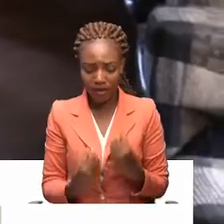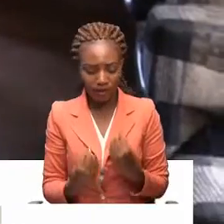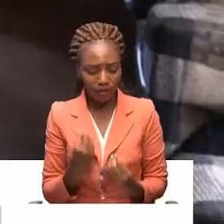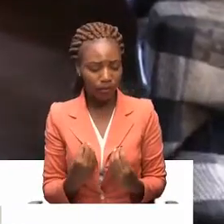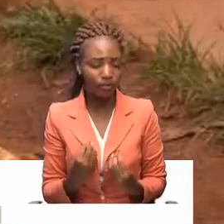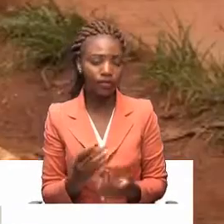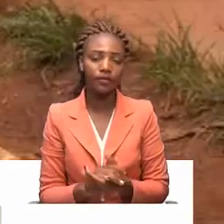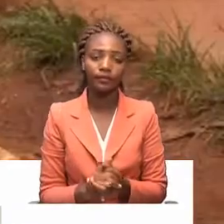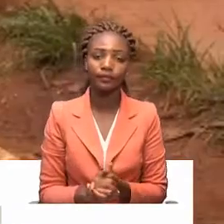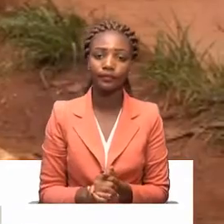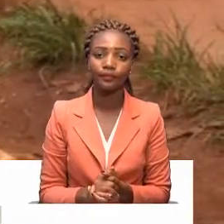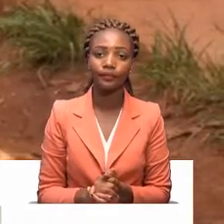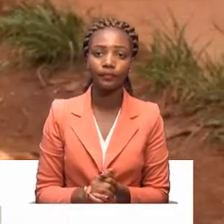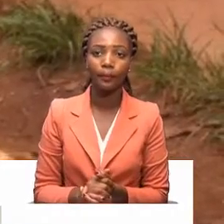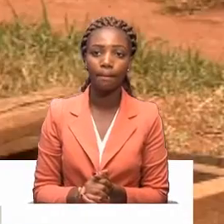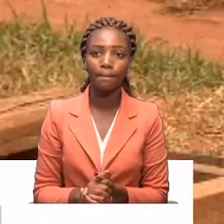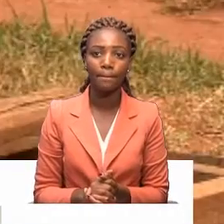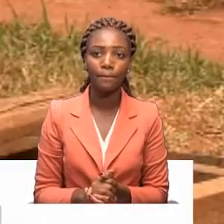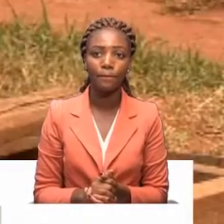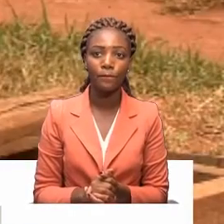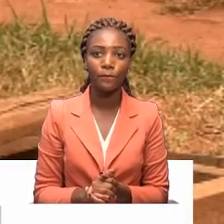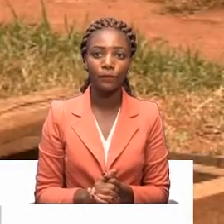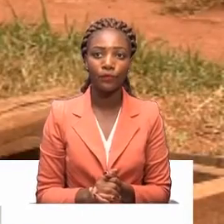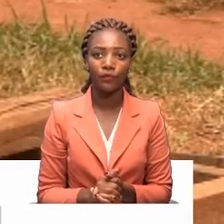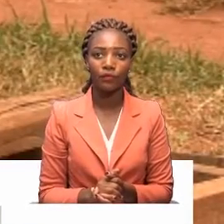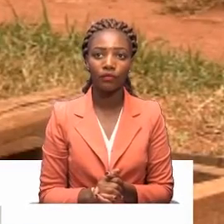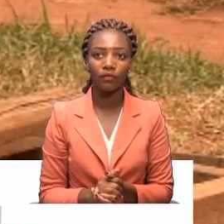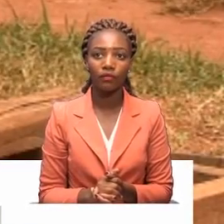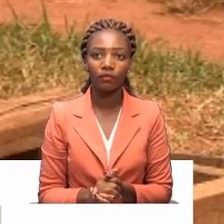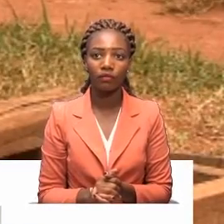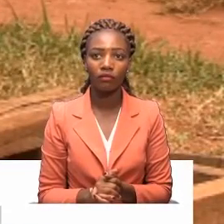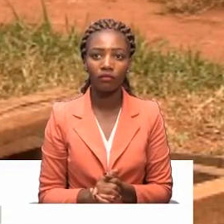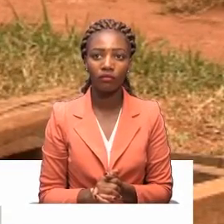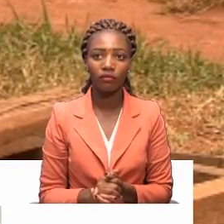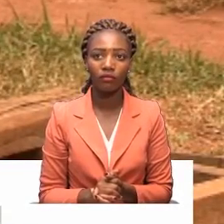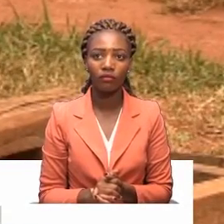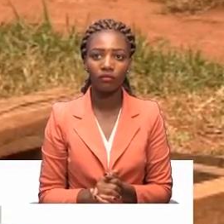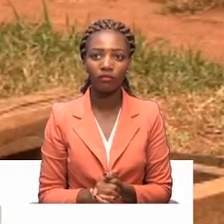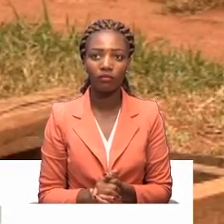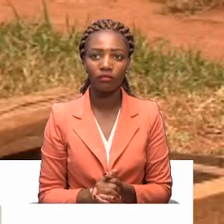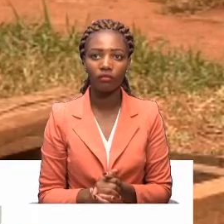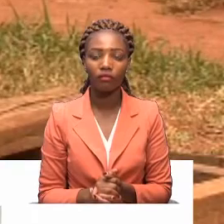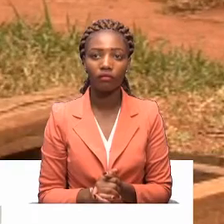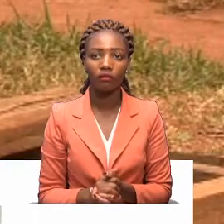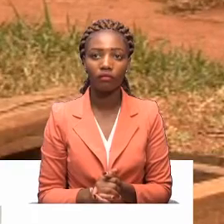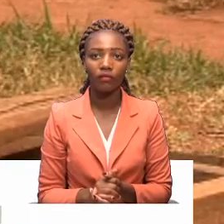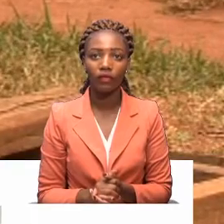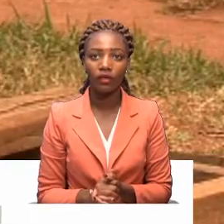TV47, eneo la Muini gatuzi ndogo la Kiminini, kaunti ya Trans Nzoia.